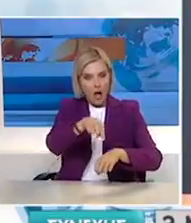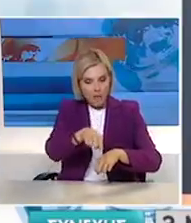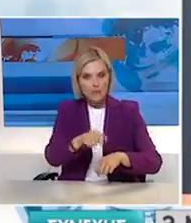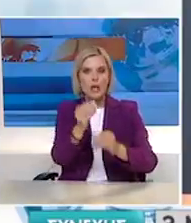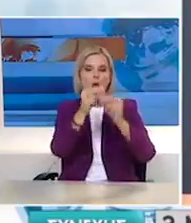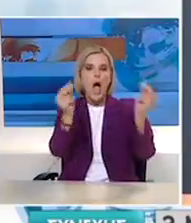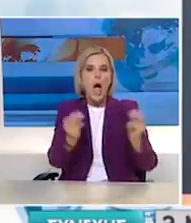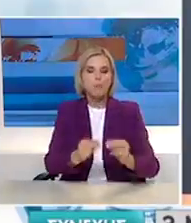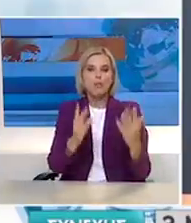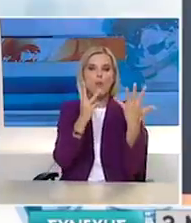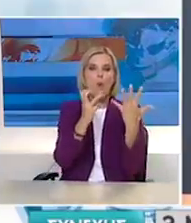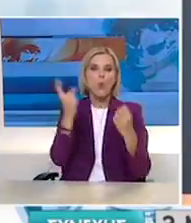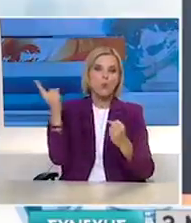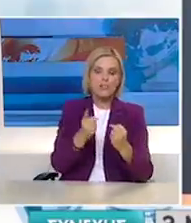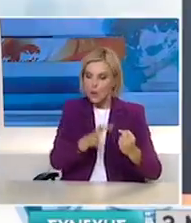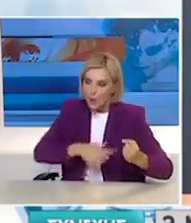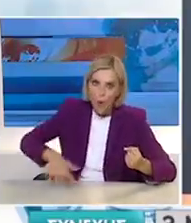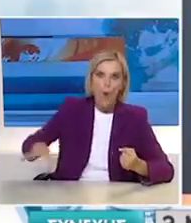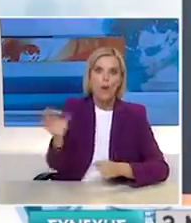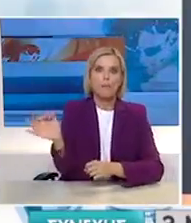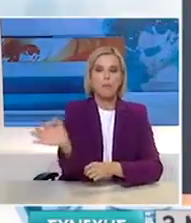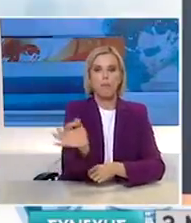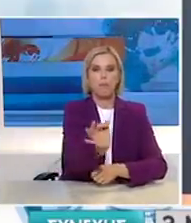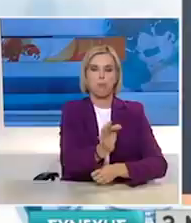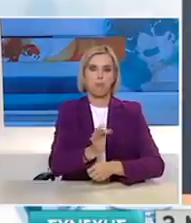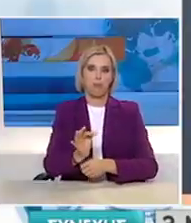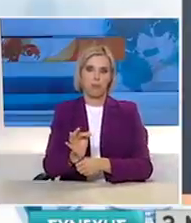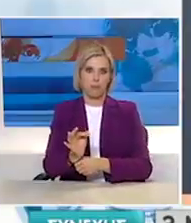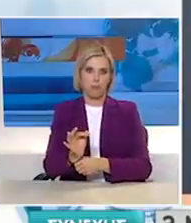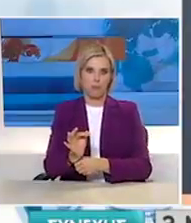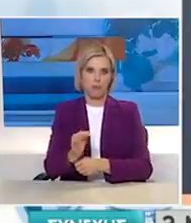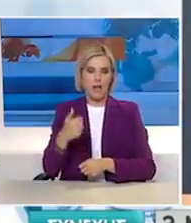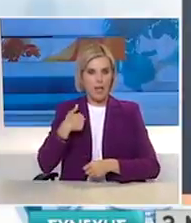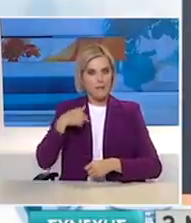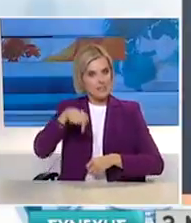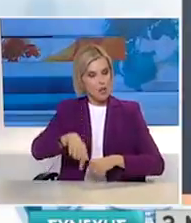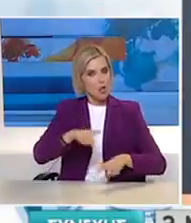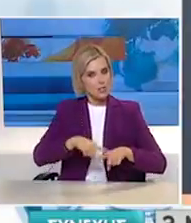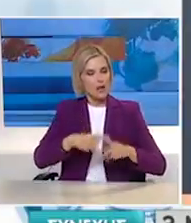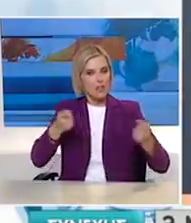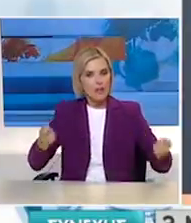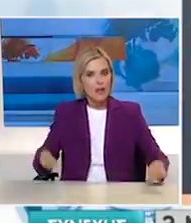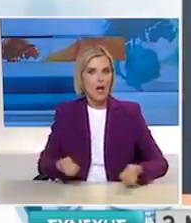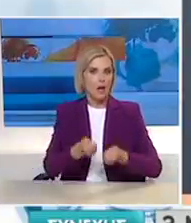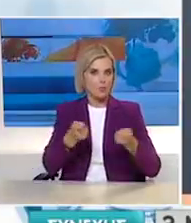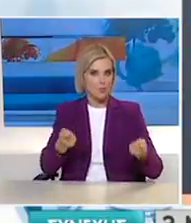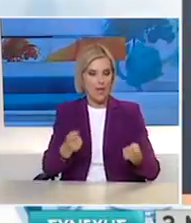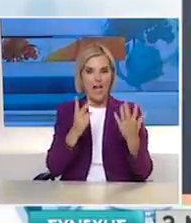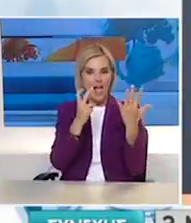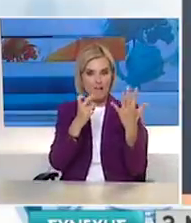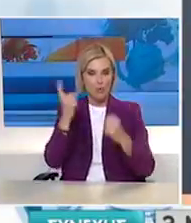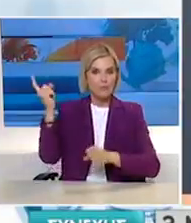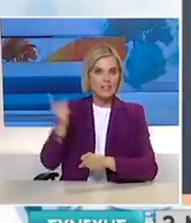Και με φιλογενετική ανάλυση, παρόμοια με αναλύσεις που πραγματοποιούμε ήδη και στην πατρίδα μας, το 70% των περιπτώσεων στη